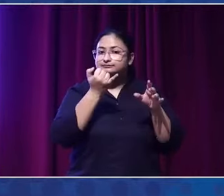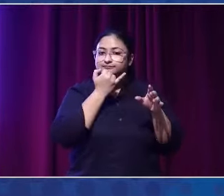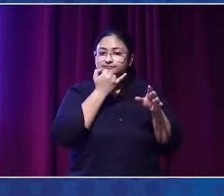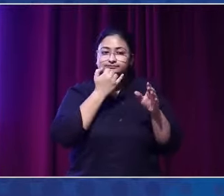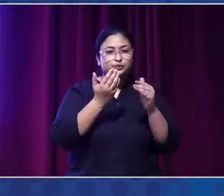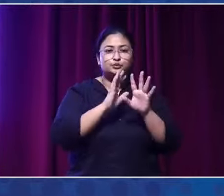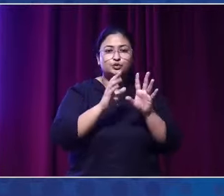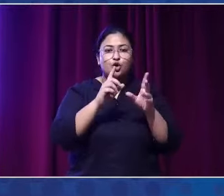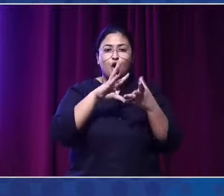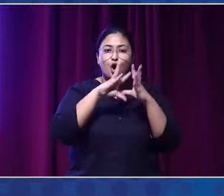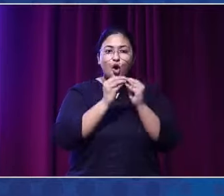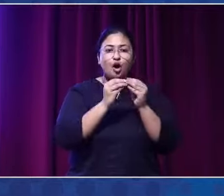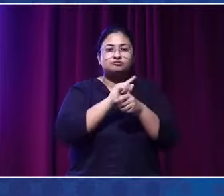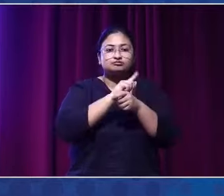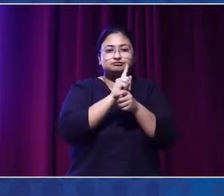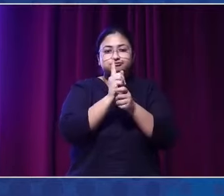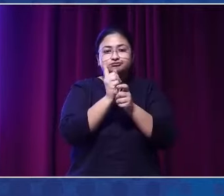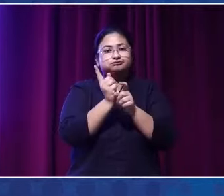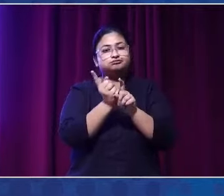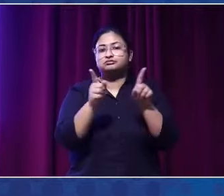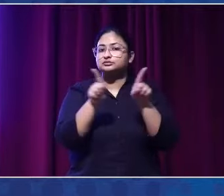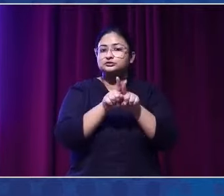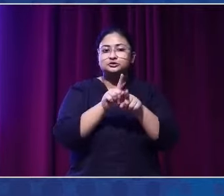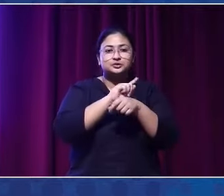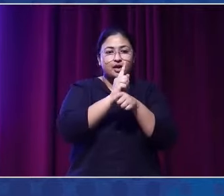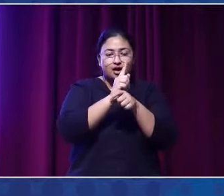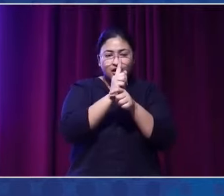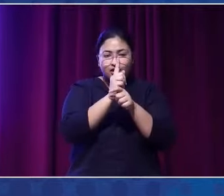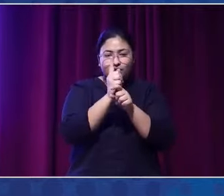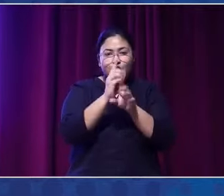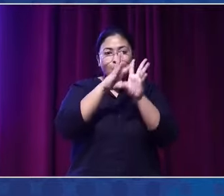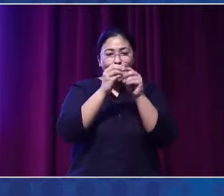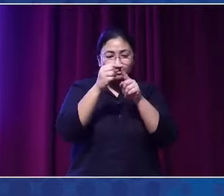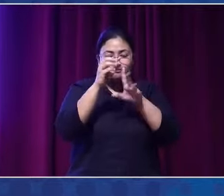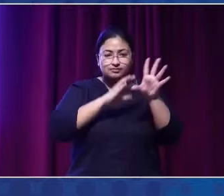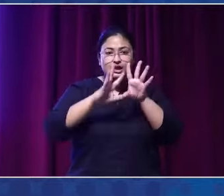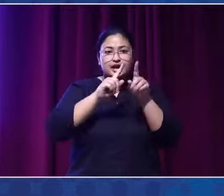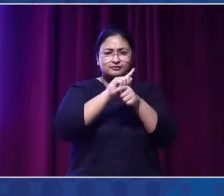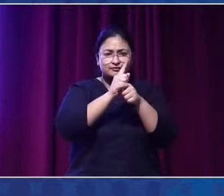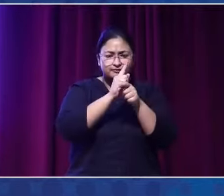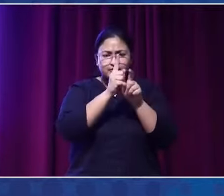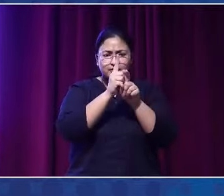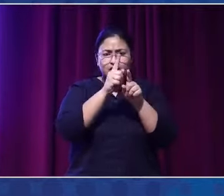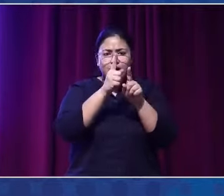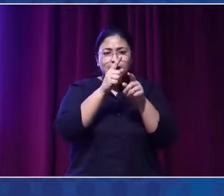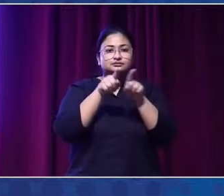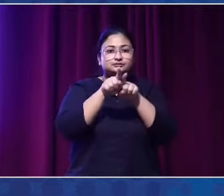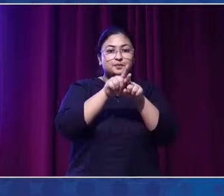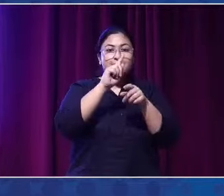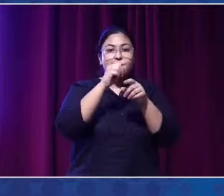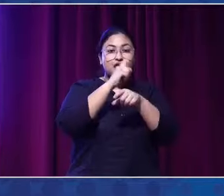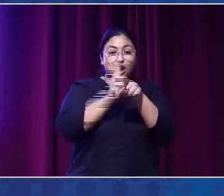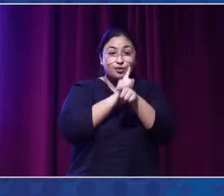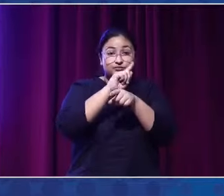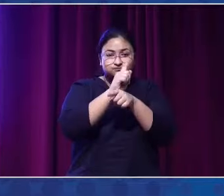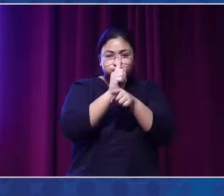ए क्लॉक विद द प्रिसीजन ऑफ ए क्लॉक. जैसे छोटी की कब चलेगी सेकंड की, तो बड़ी कितनी चलेगी, तो फिर घंटे की कितनी चलेगी. इट वर्क्स विद